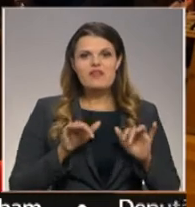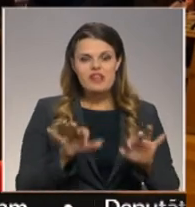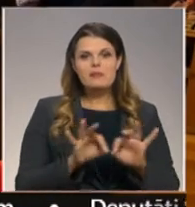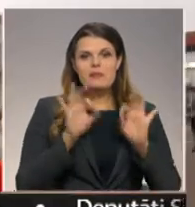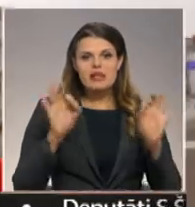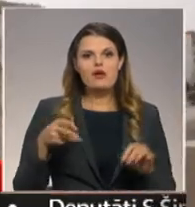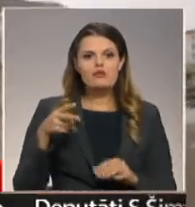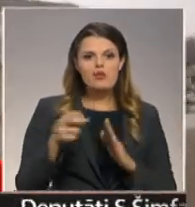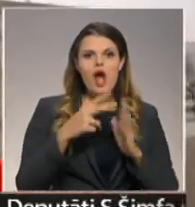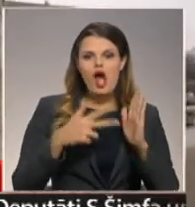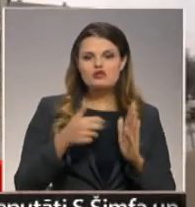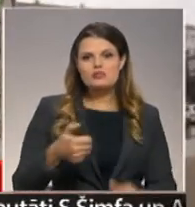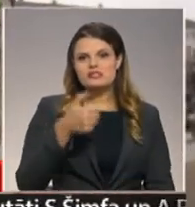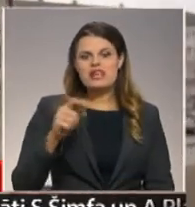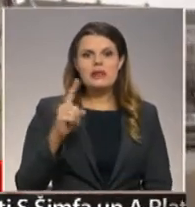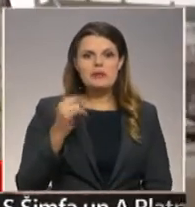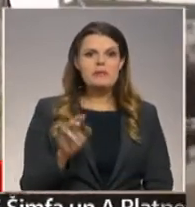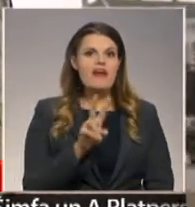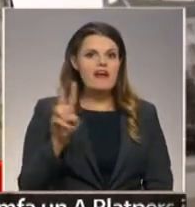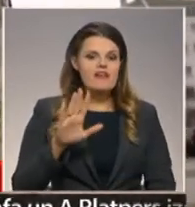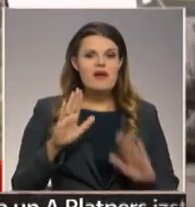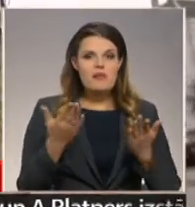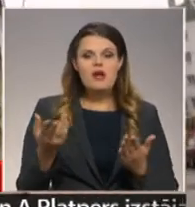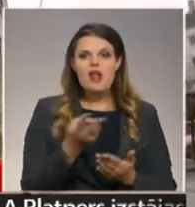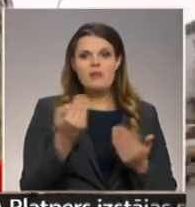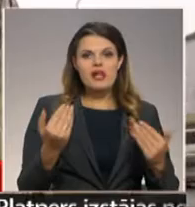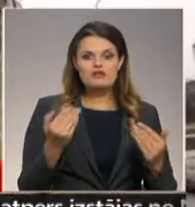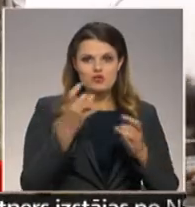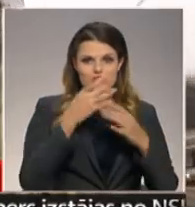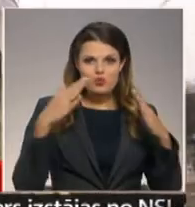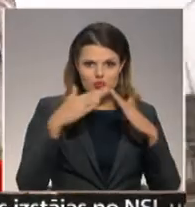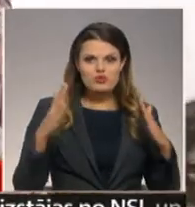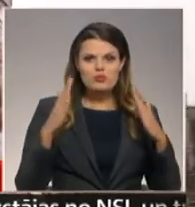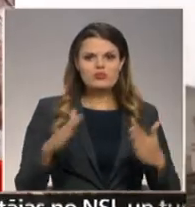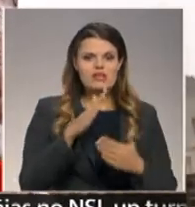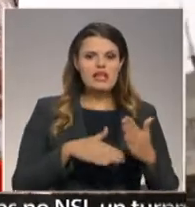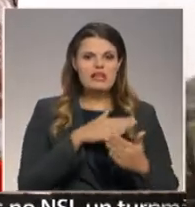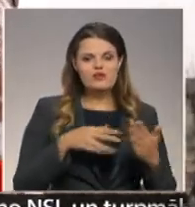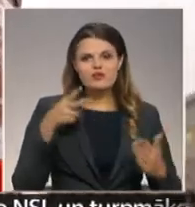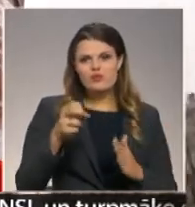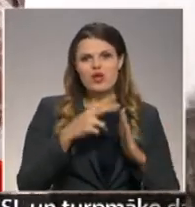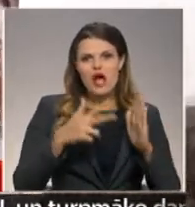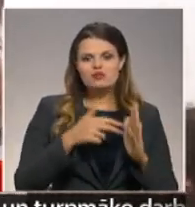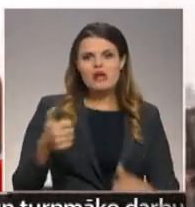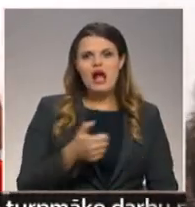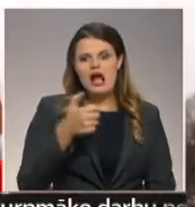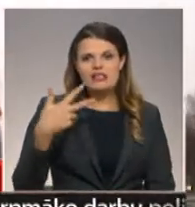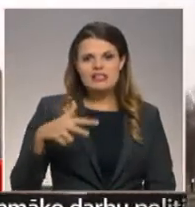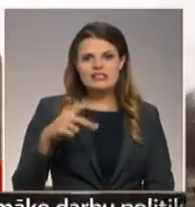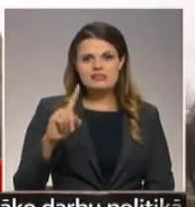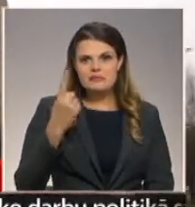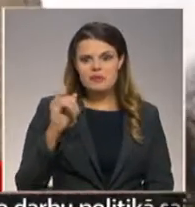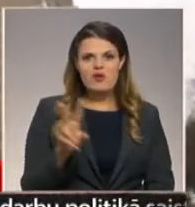jāuzsāk 2018. Gada 1. Janvārī, bet abi esošie kultūras nami tiks likvidēti ar 2018.